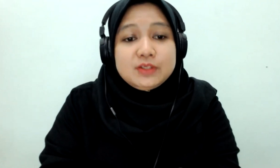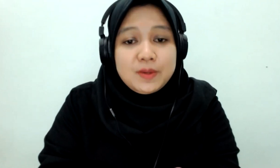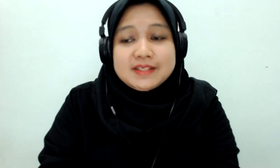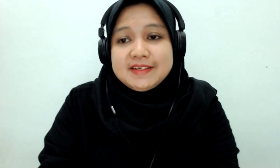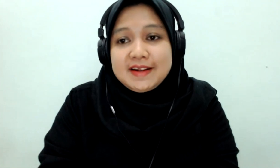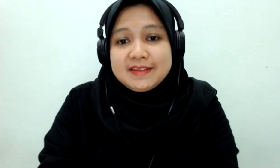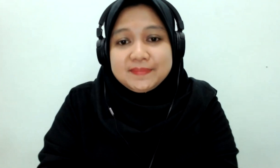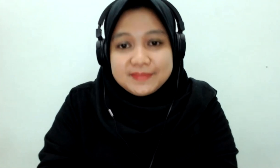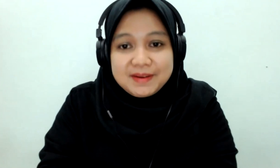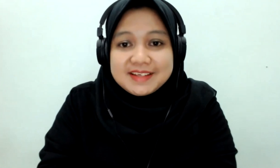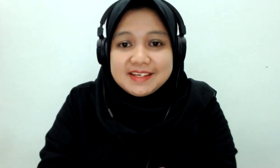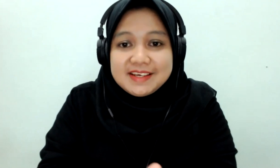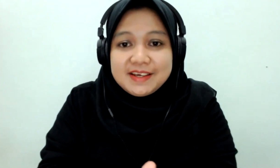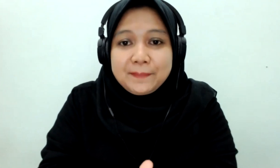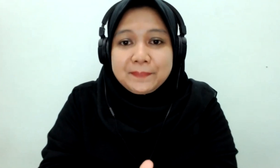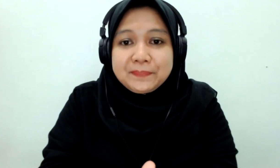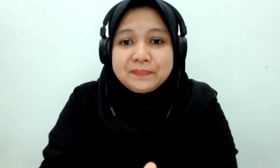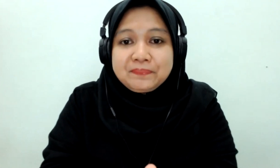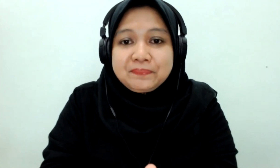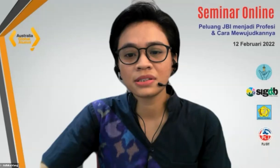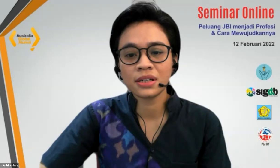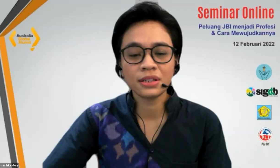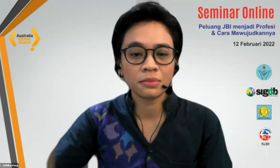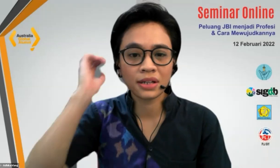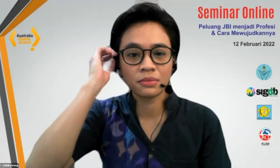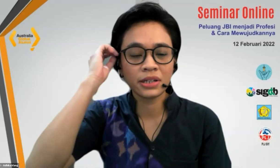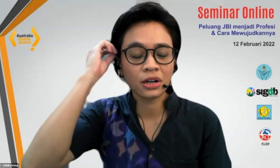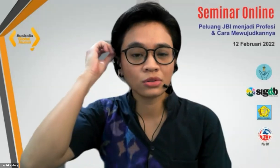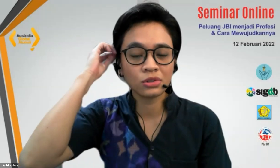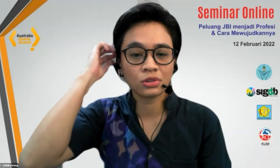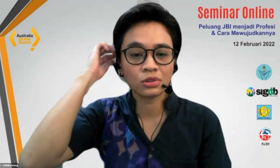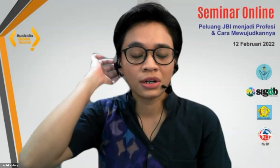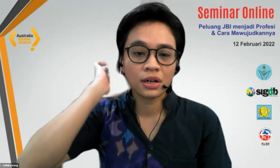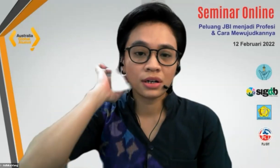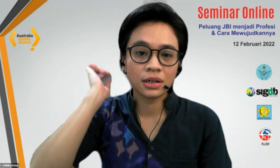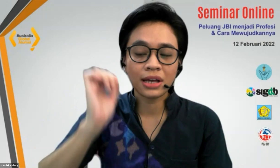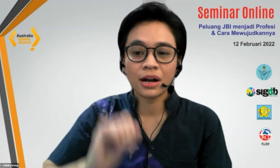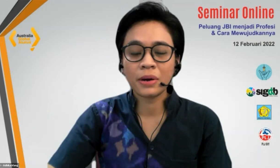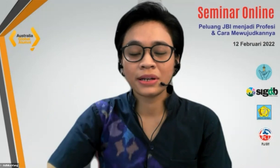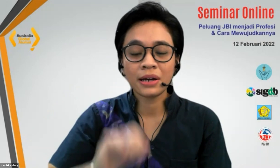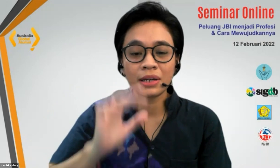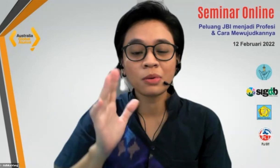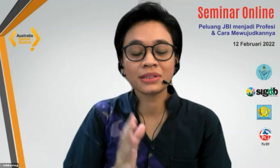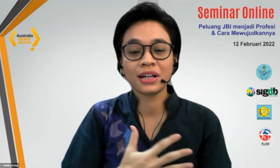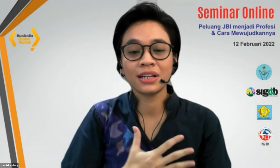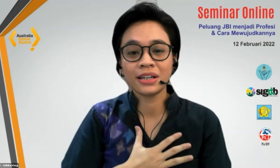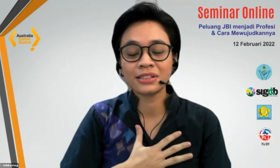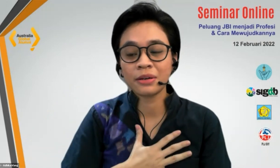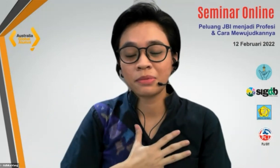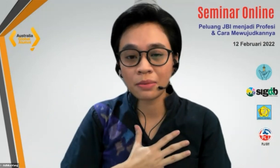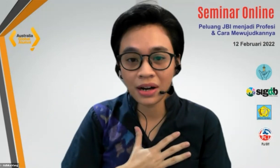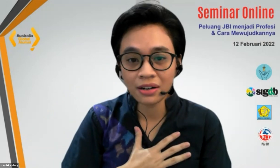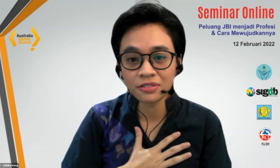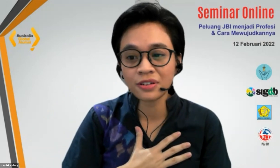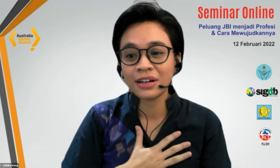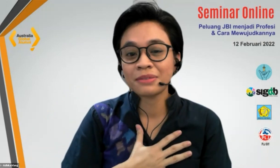juru bahasa isyarat Terima kasih baik mashadi terima kasih banyak untuk tanggapannya Ibu Bapak sekalian